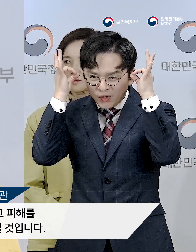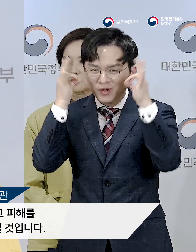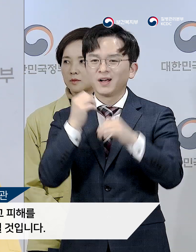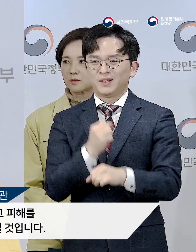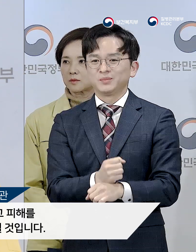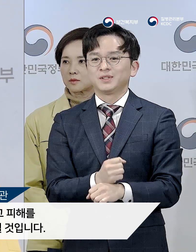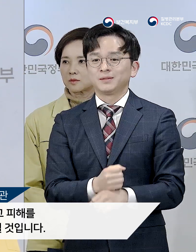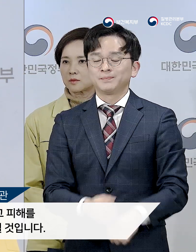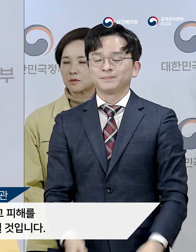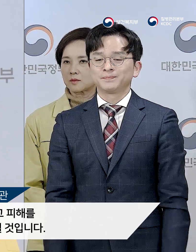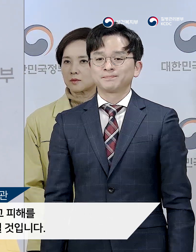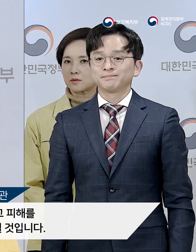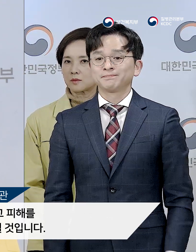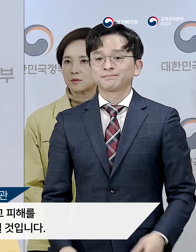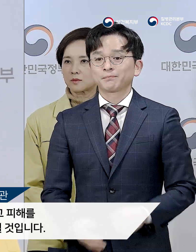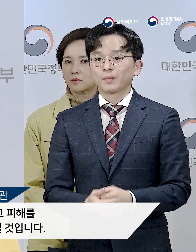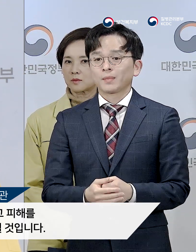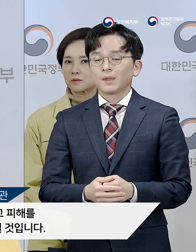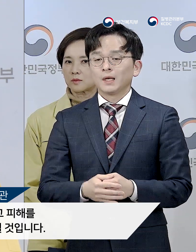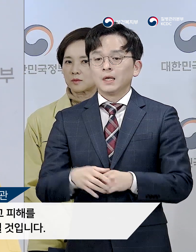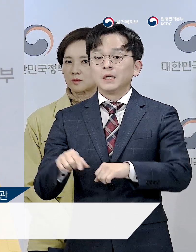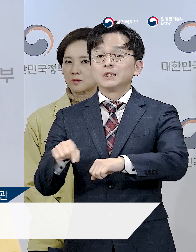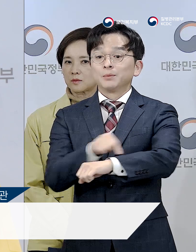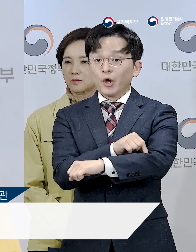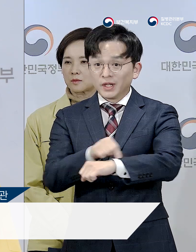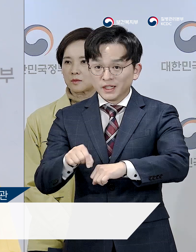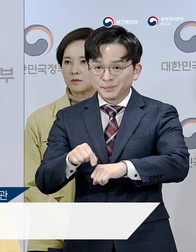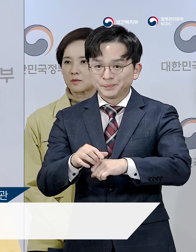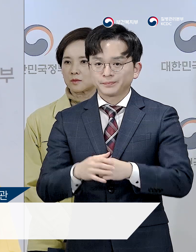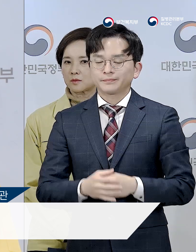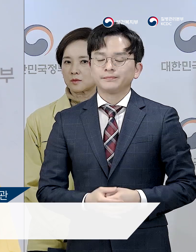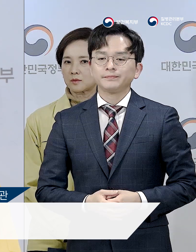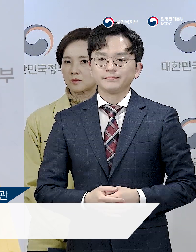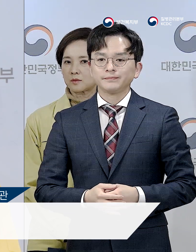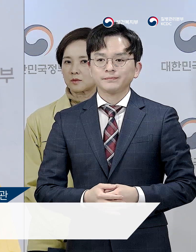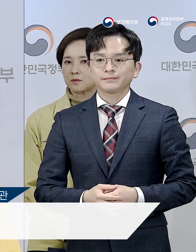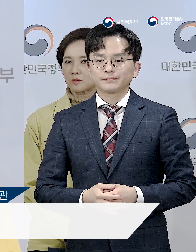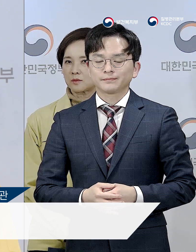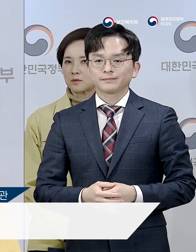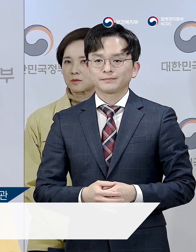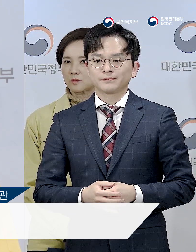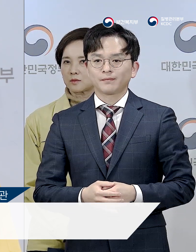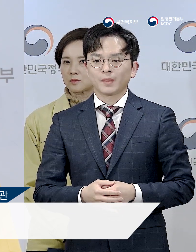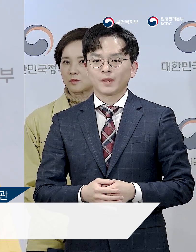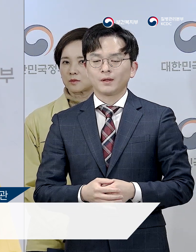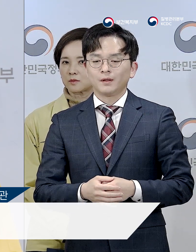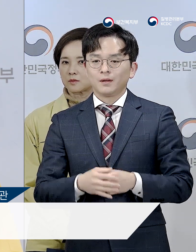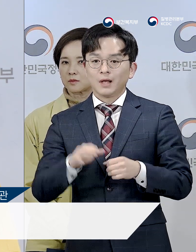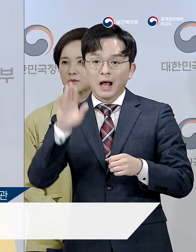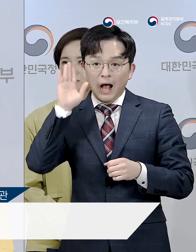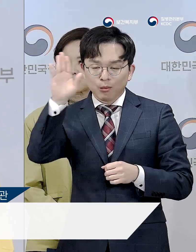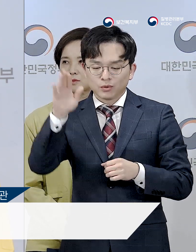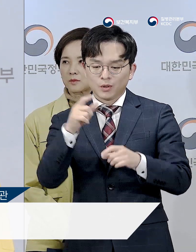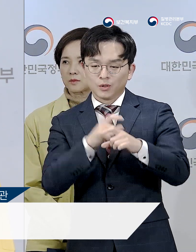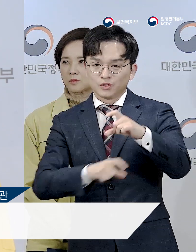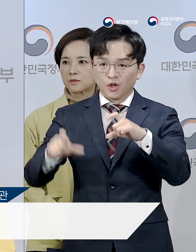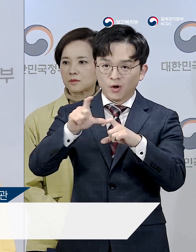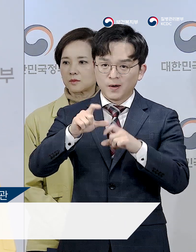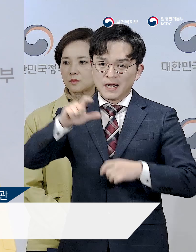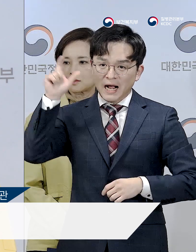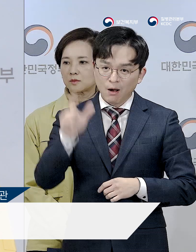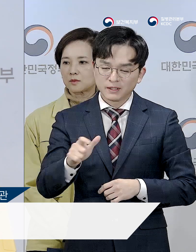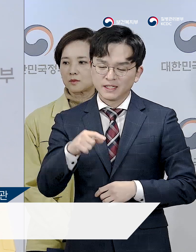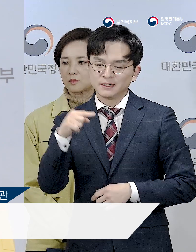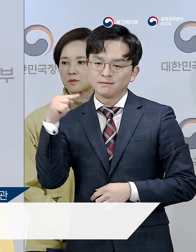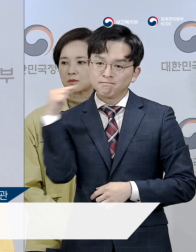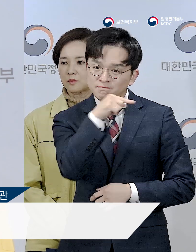병행하여 대응하게 될 것입니다. 특히 지역사회 확산에 대응하는 대책들에 대해 보다 강화된 역량을